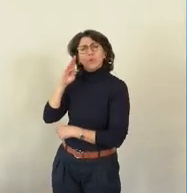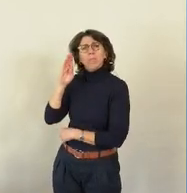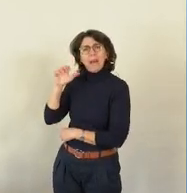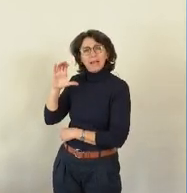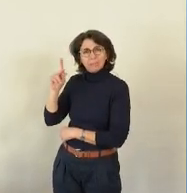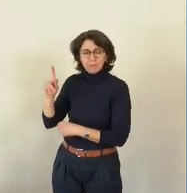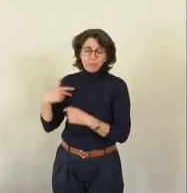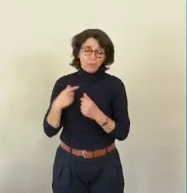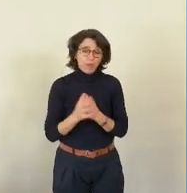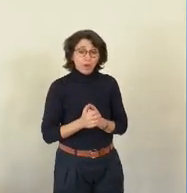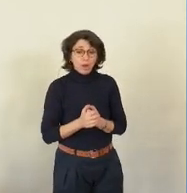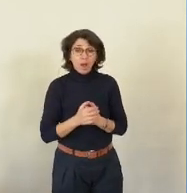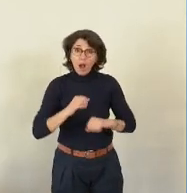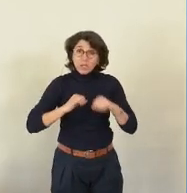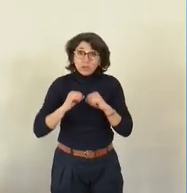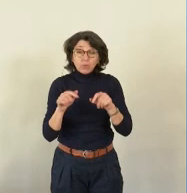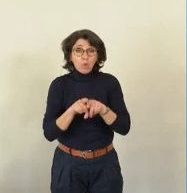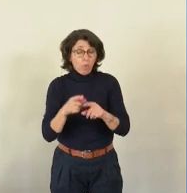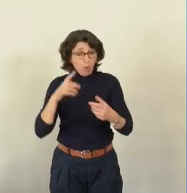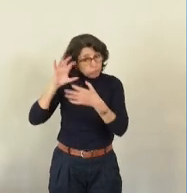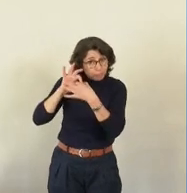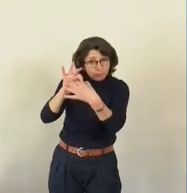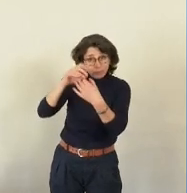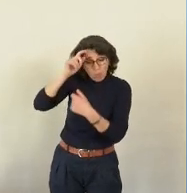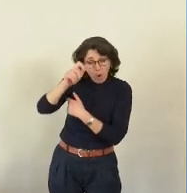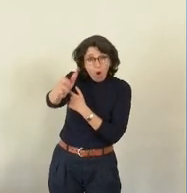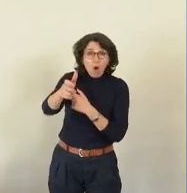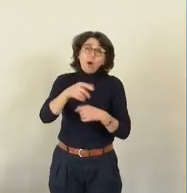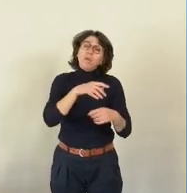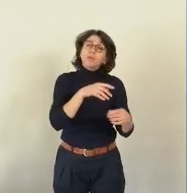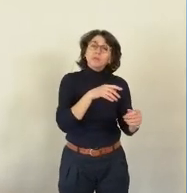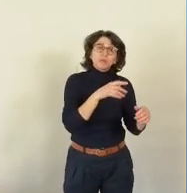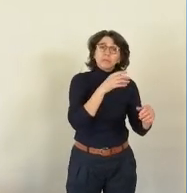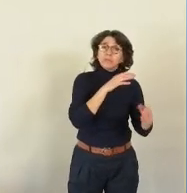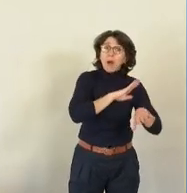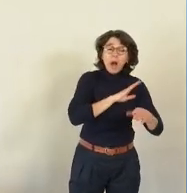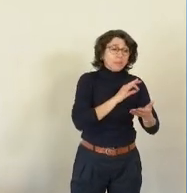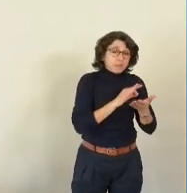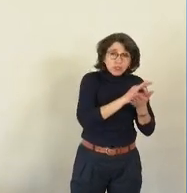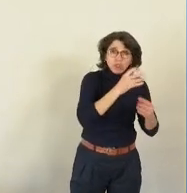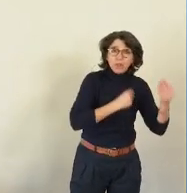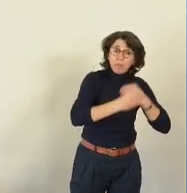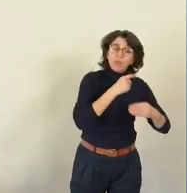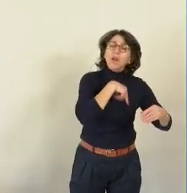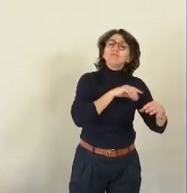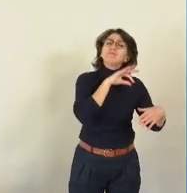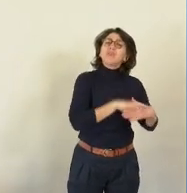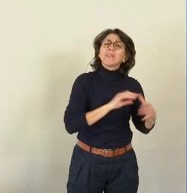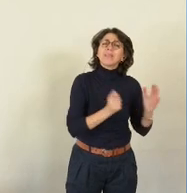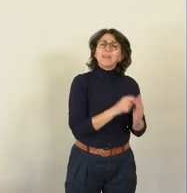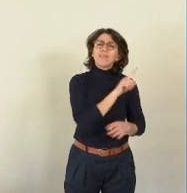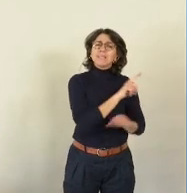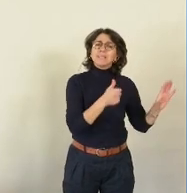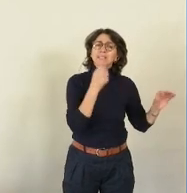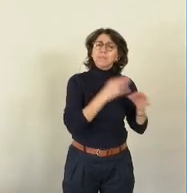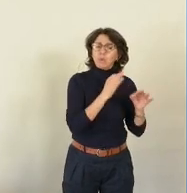s'inscrit en pleine cohérence avec la stratégie alimentaire de la ville de Grenoble que nous avions voté en conseil municipal le 26 septembre